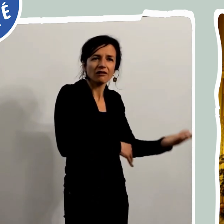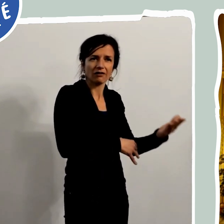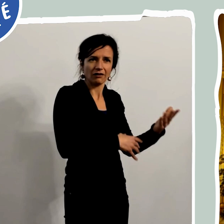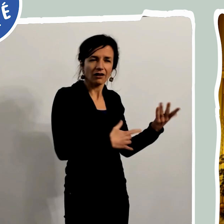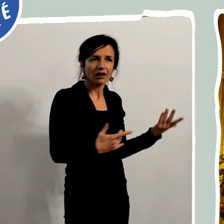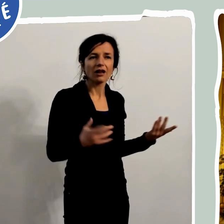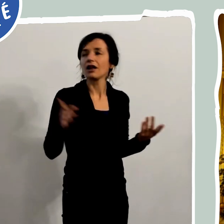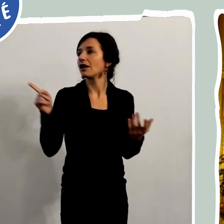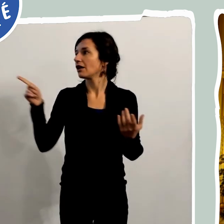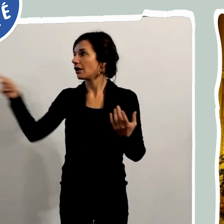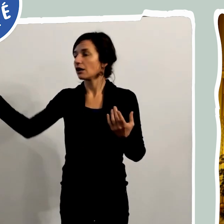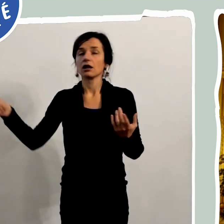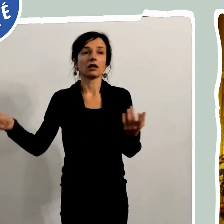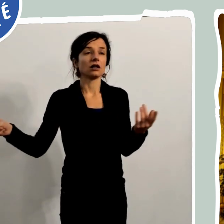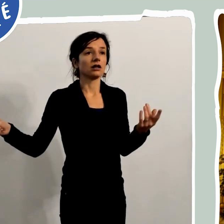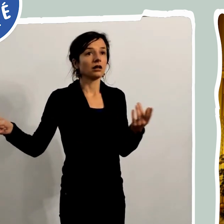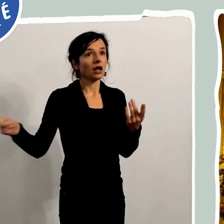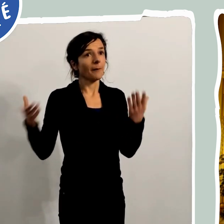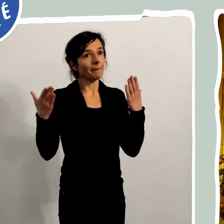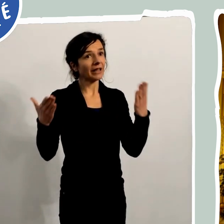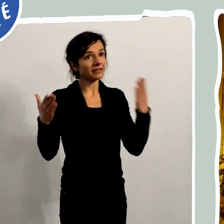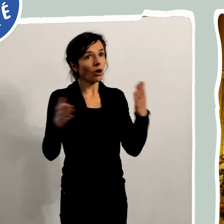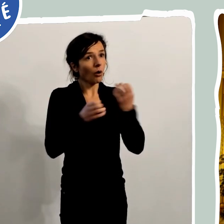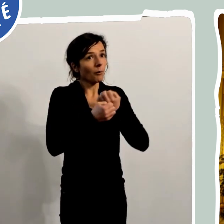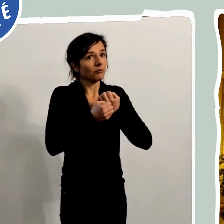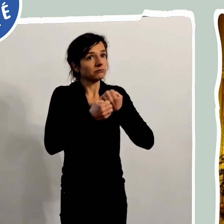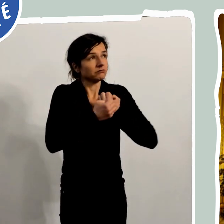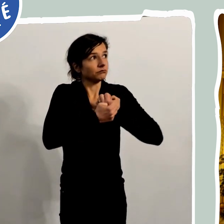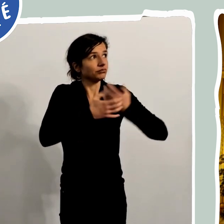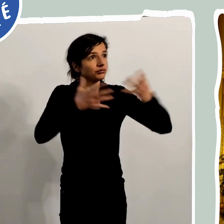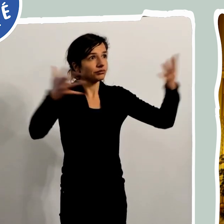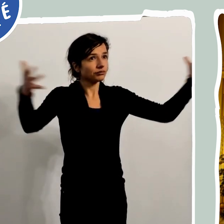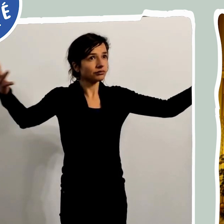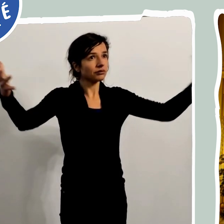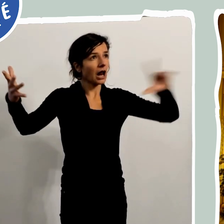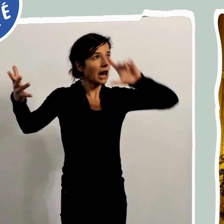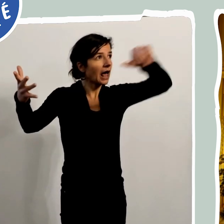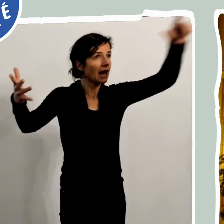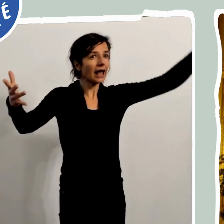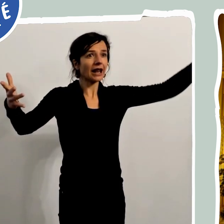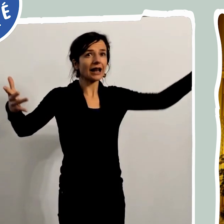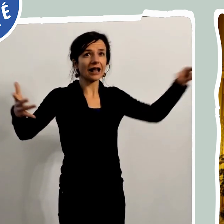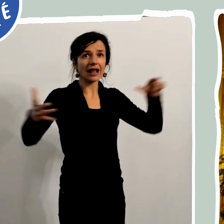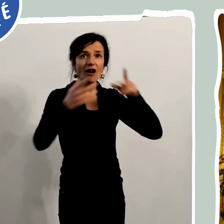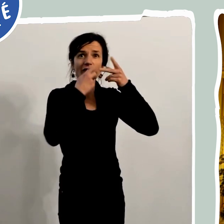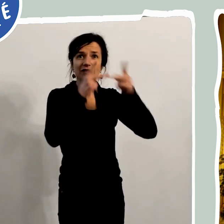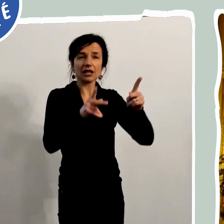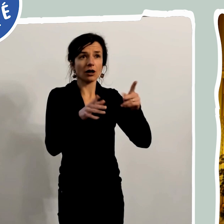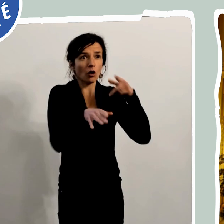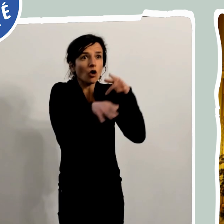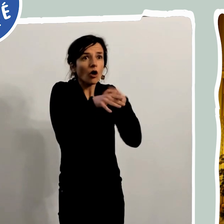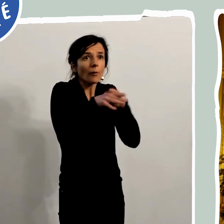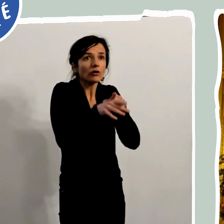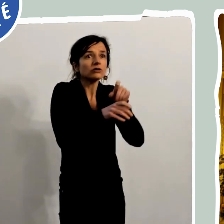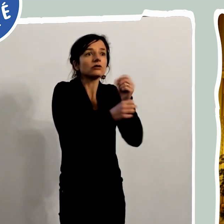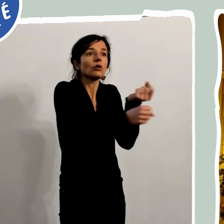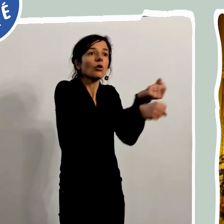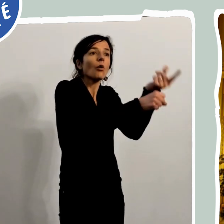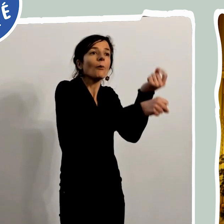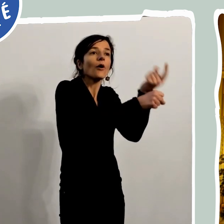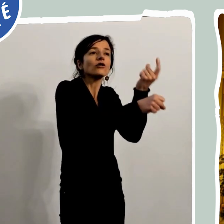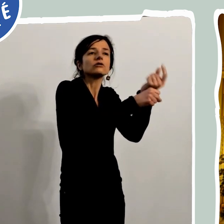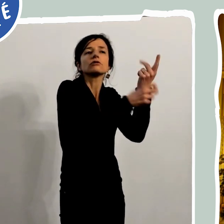il y a des communautés de communes qui vous en distribuent. Je me demande s'il n'y a pas un caractère obligatoire aussi quelque part